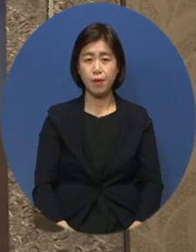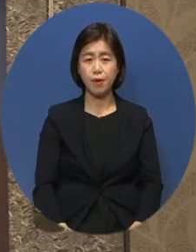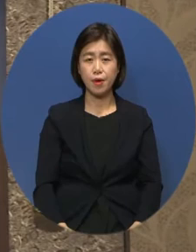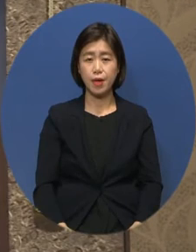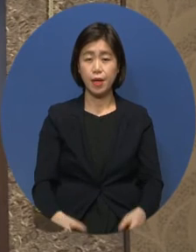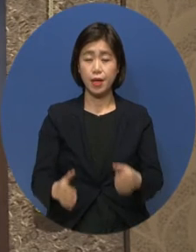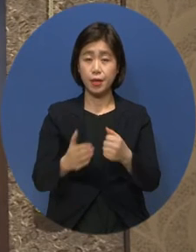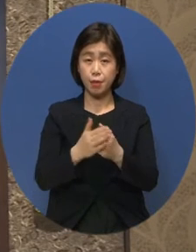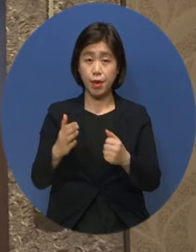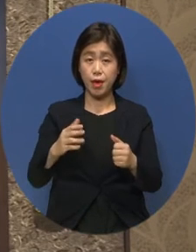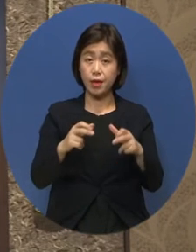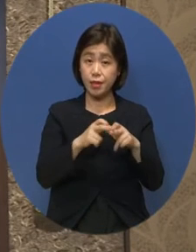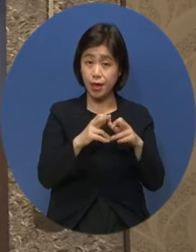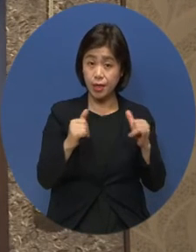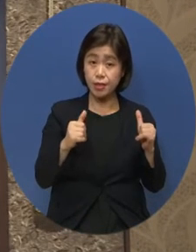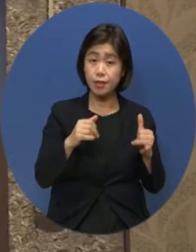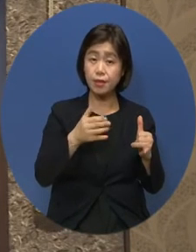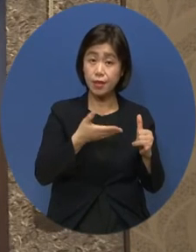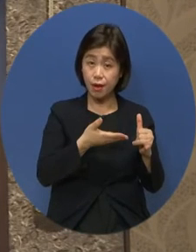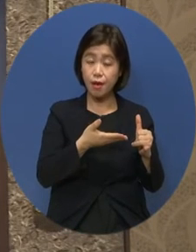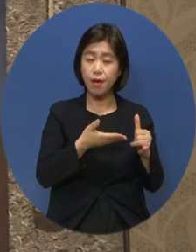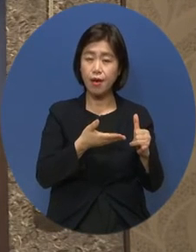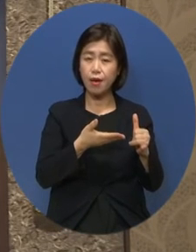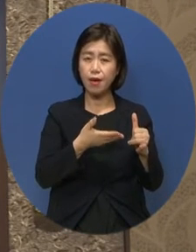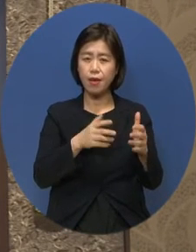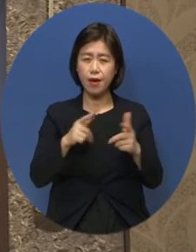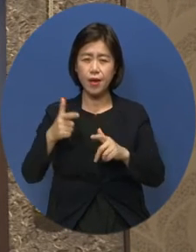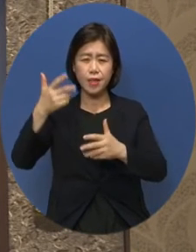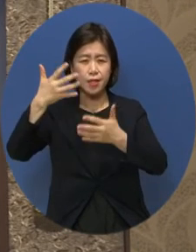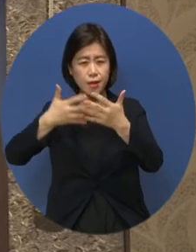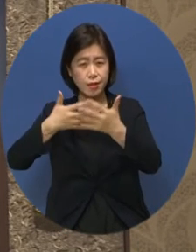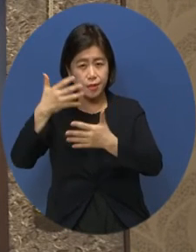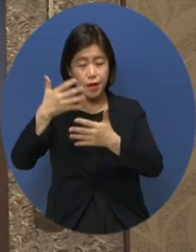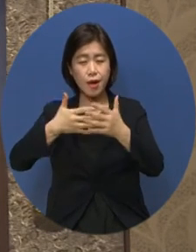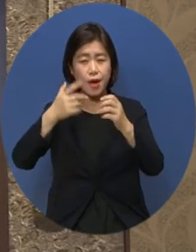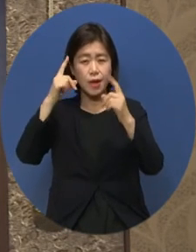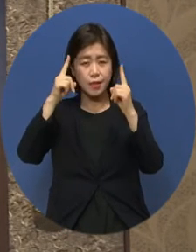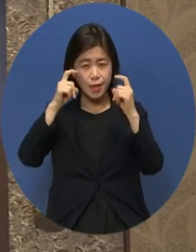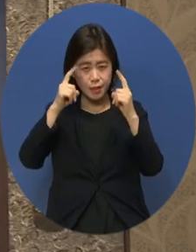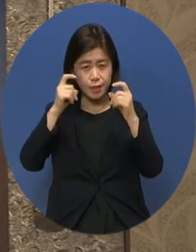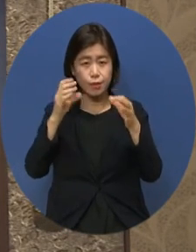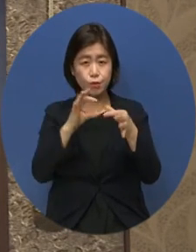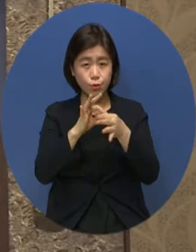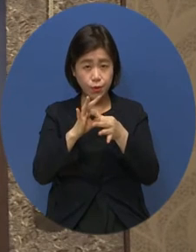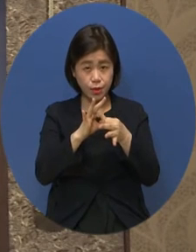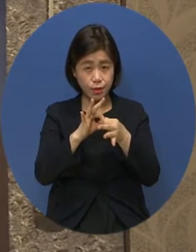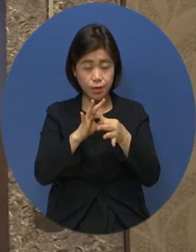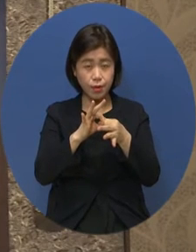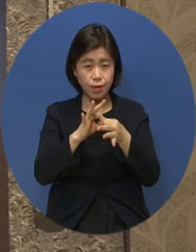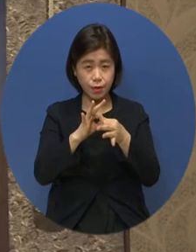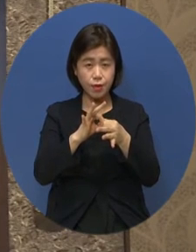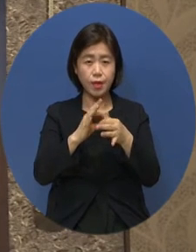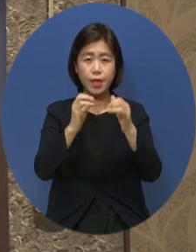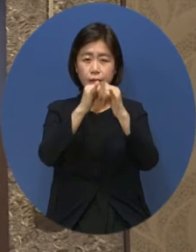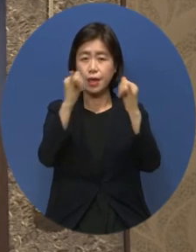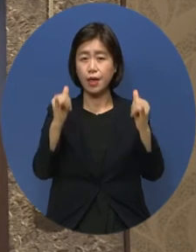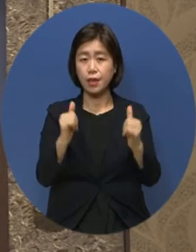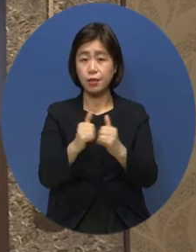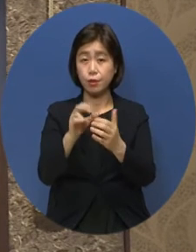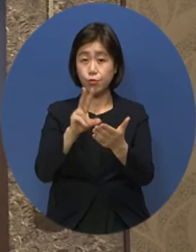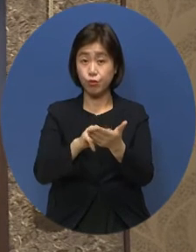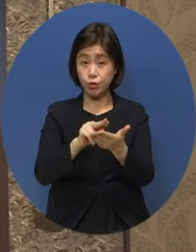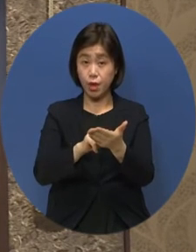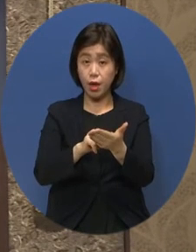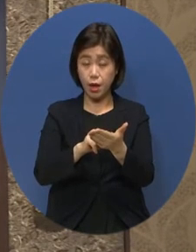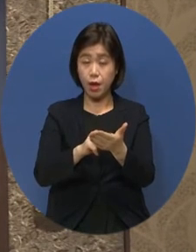충분히 어 이런 영상이 라든가 사전을 통해서 이런 뭐 사회적인 문제 제기를 할 수